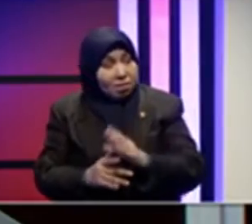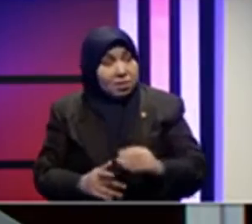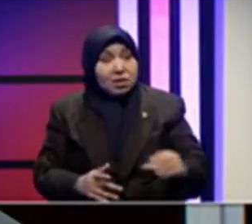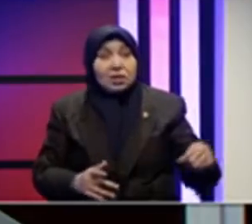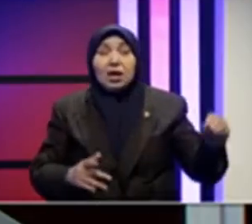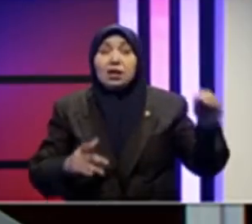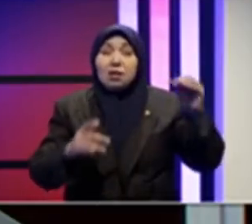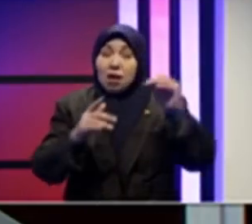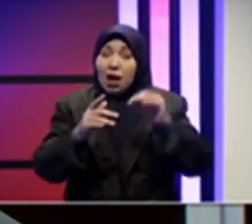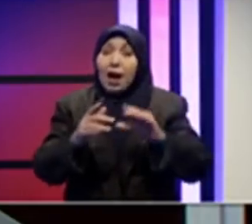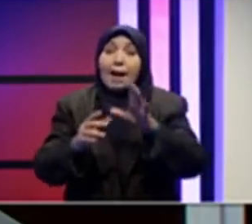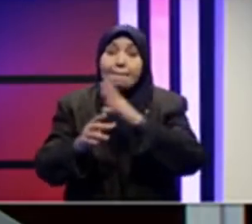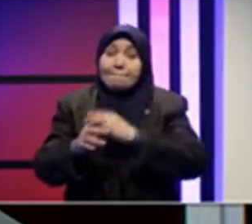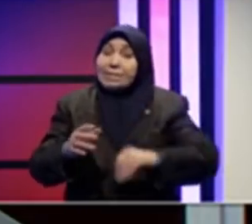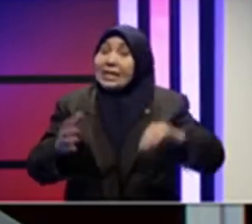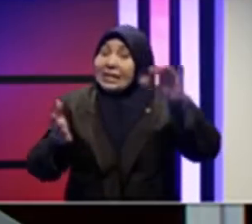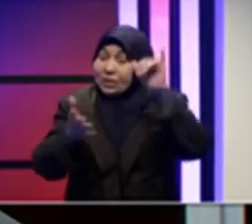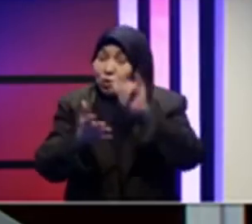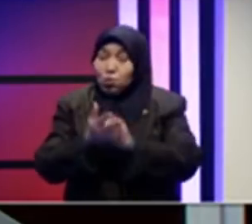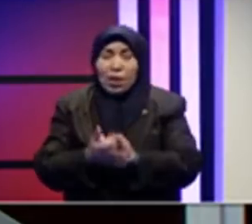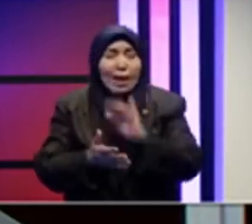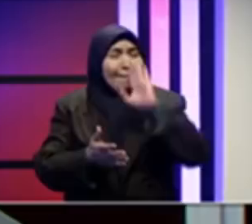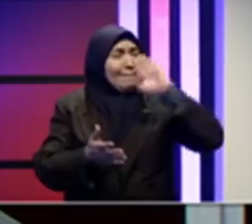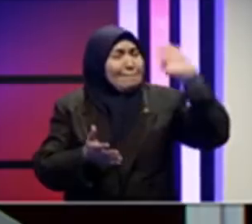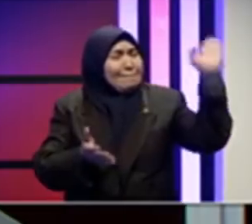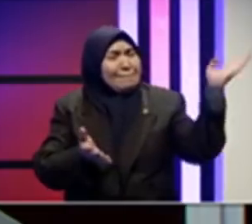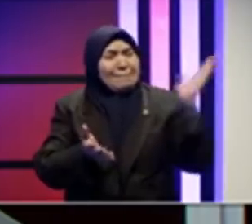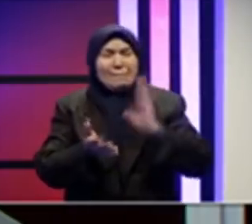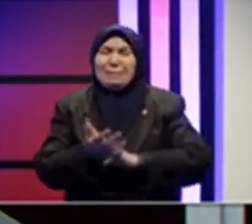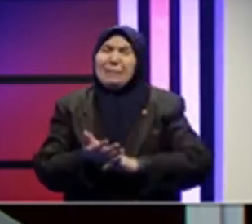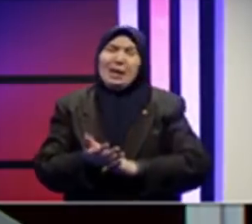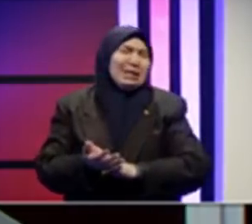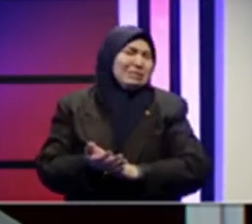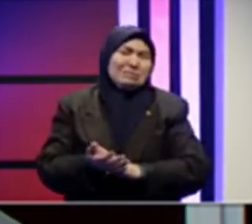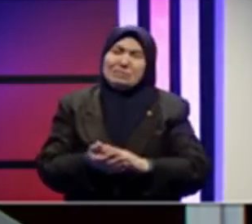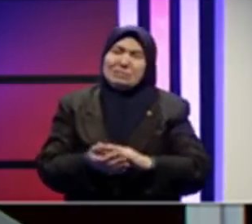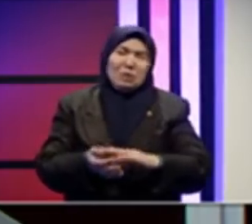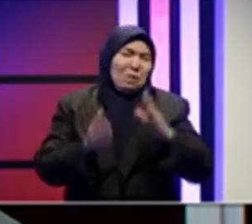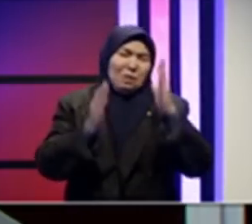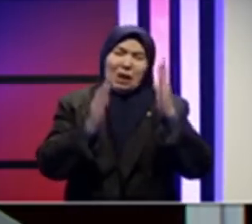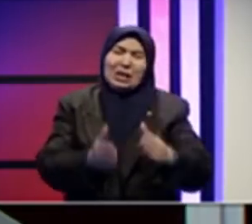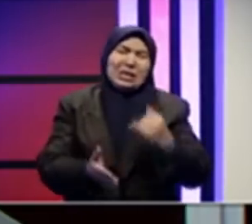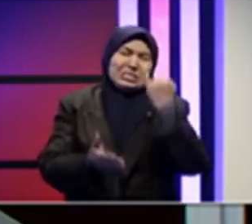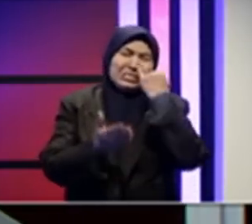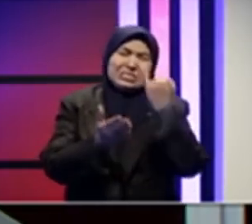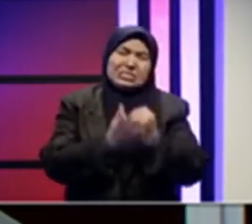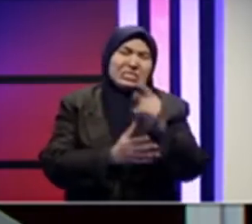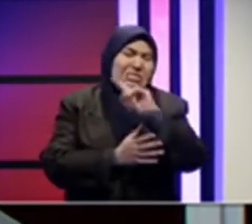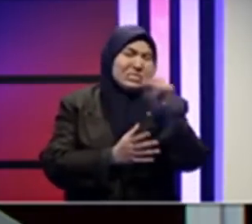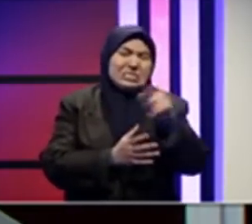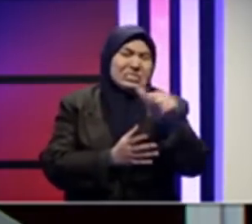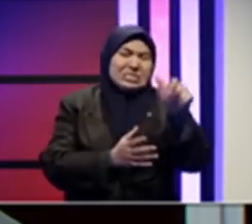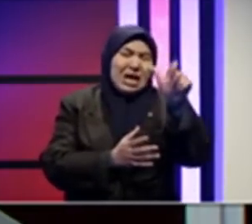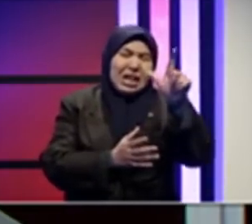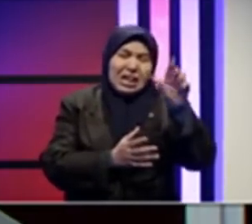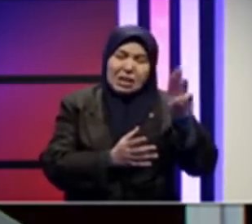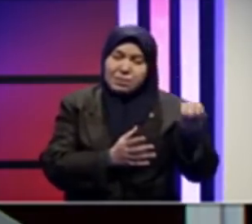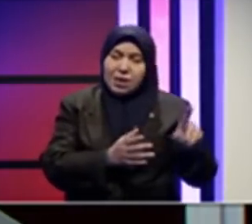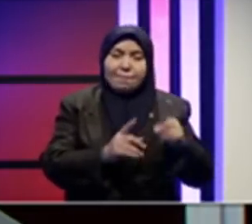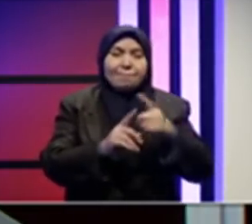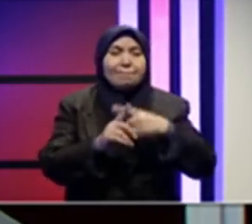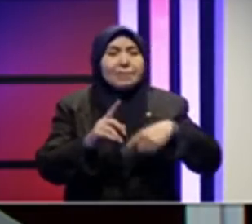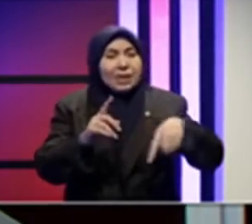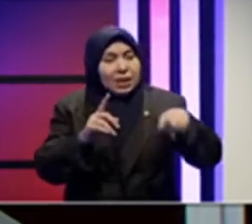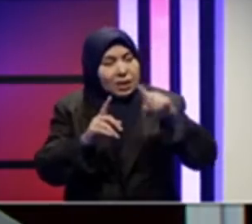fawailul lilladhina zalamu, iaitu celaka ataupun malanglah kepada orang yang zalim. Apa maksud orang yang zalim di sini? Apabila